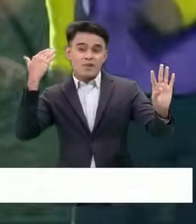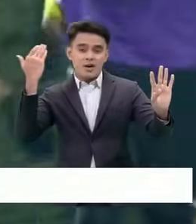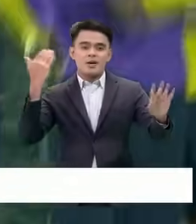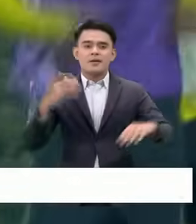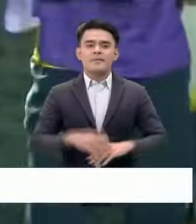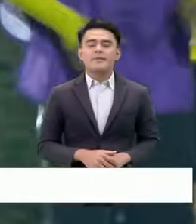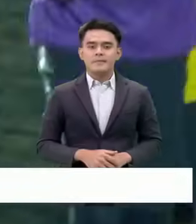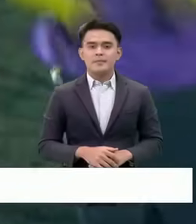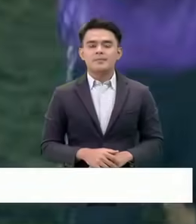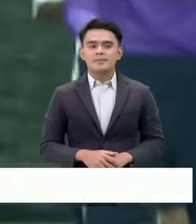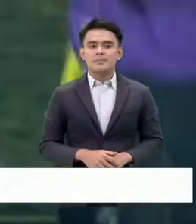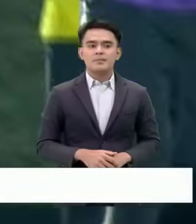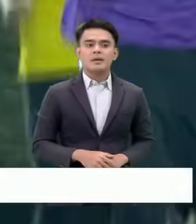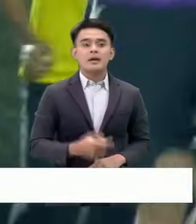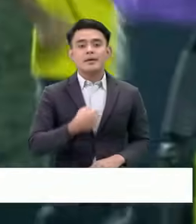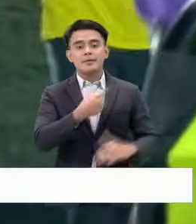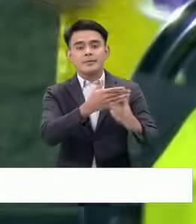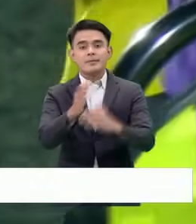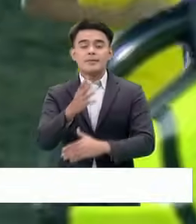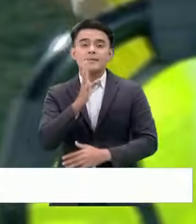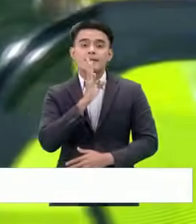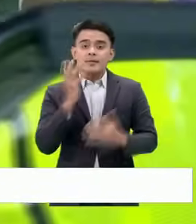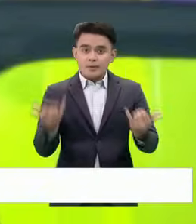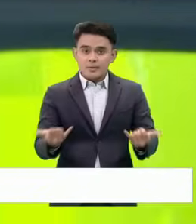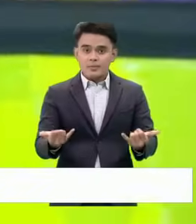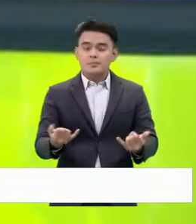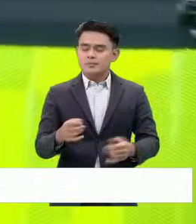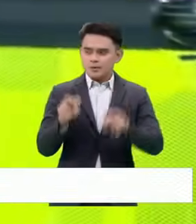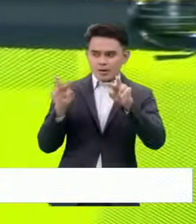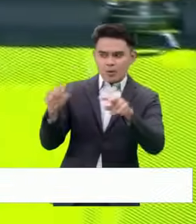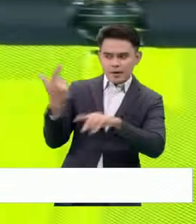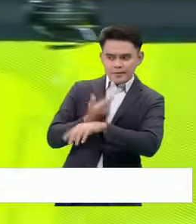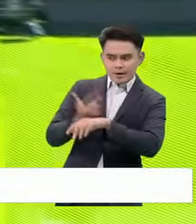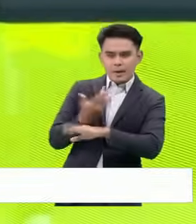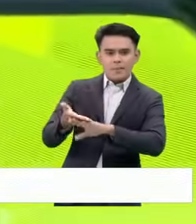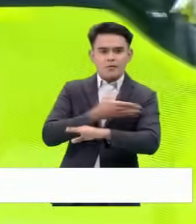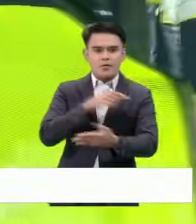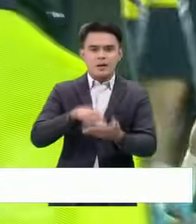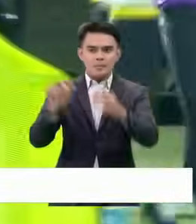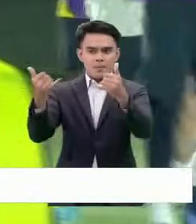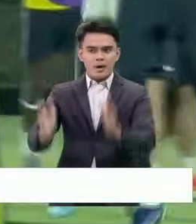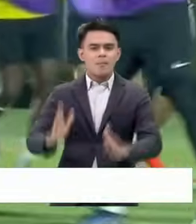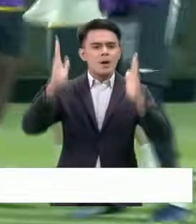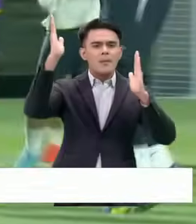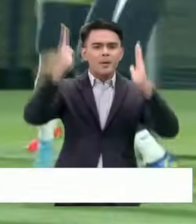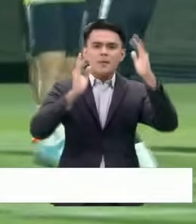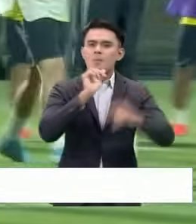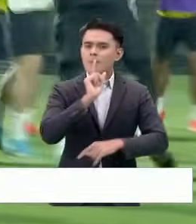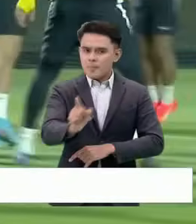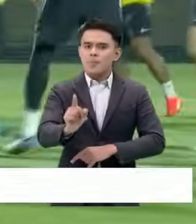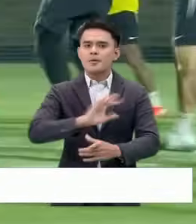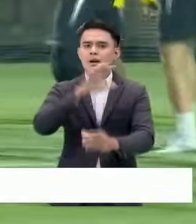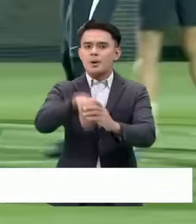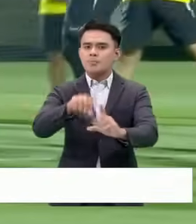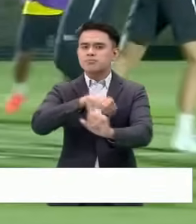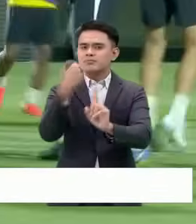pertama apa apa yang saya boleh kongsikan berdasarkan sesi latihan sebelum ini pemain-pemain negara sememangnya berada dalam